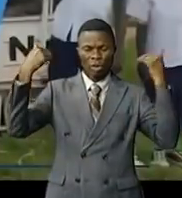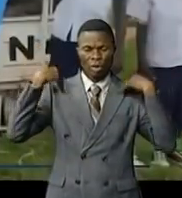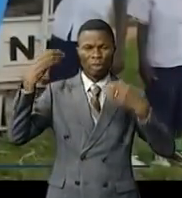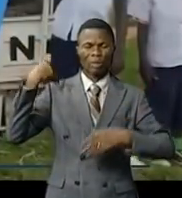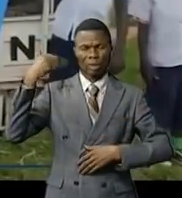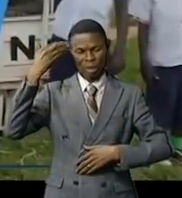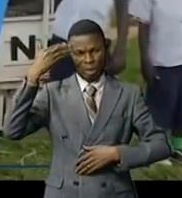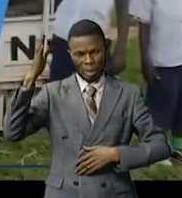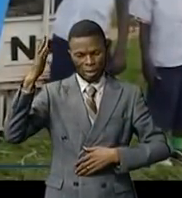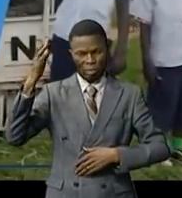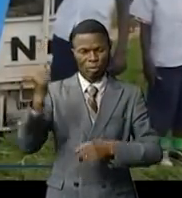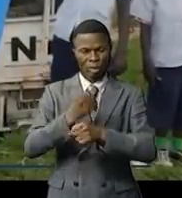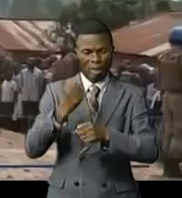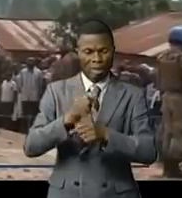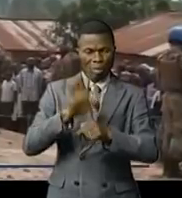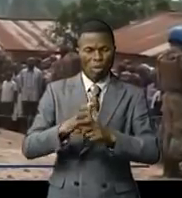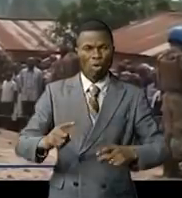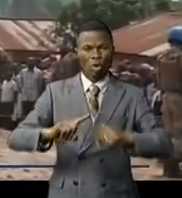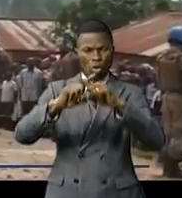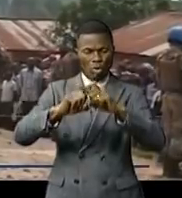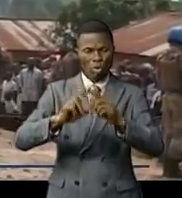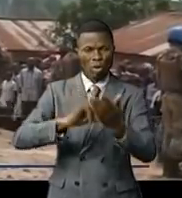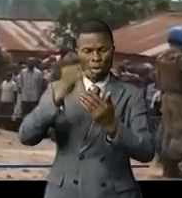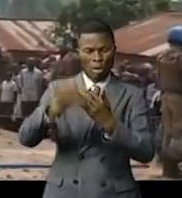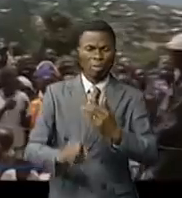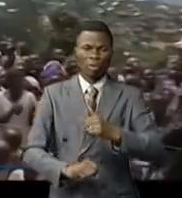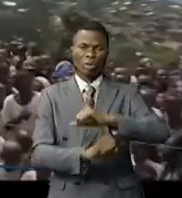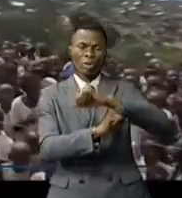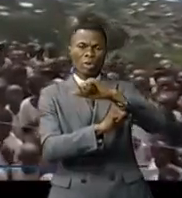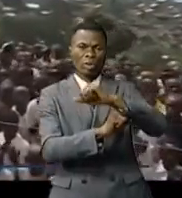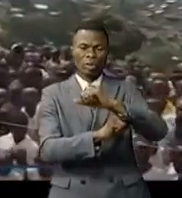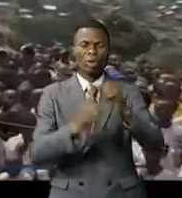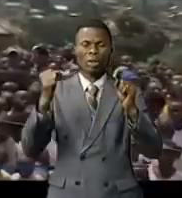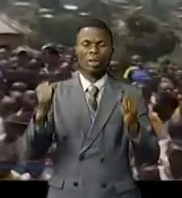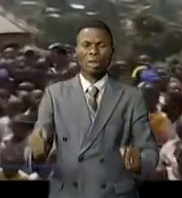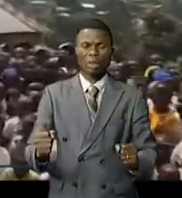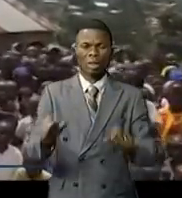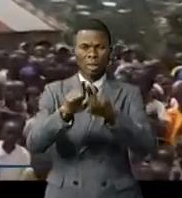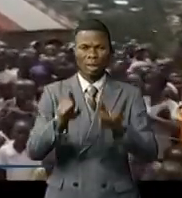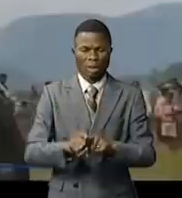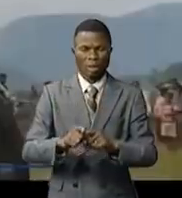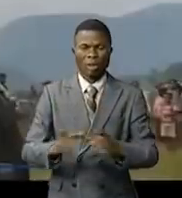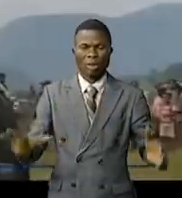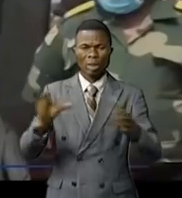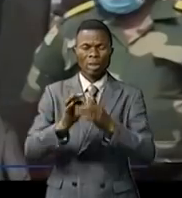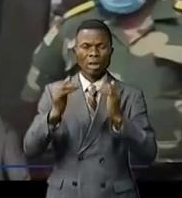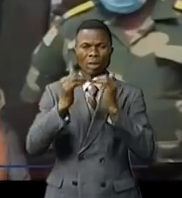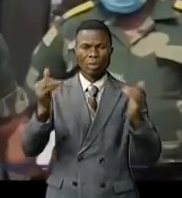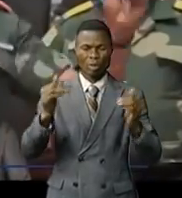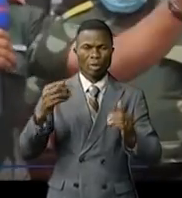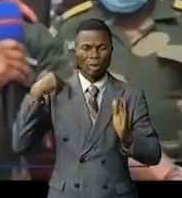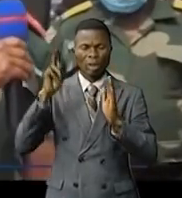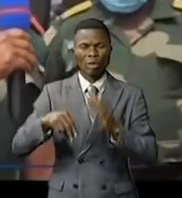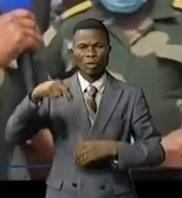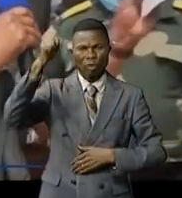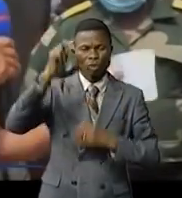dans ce milieu post-conflit dans le cadre de projets d'appui à la stabilisation et la consolidation de la paix. Le gouverneur du